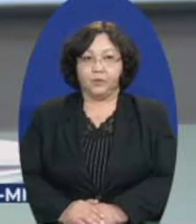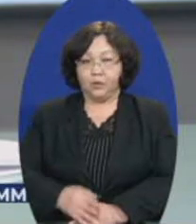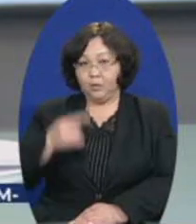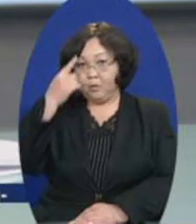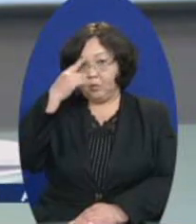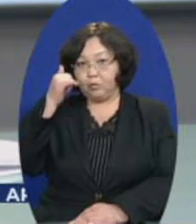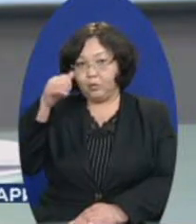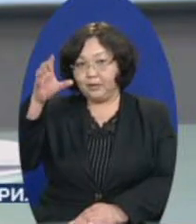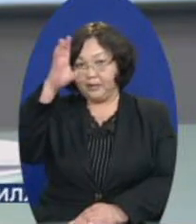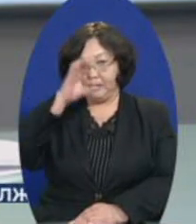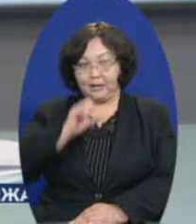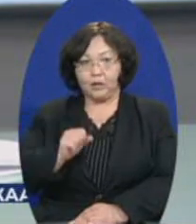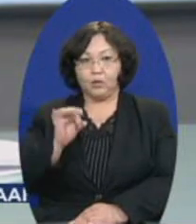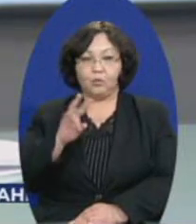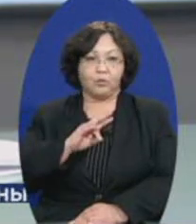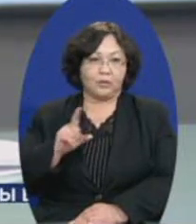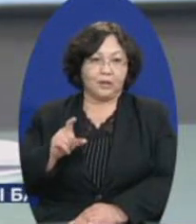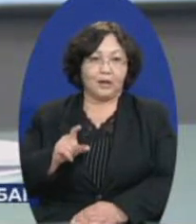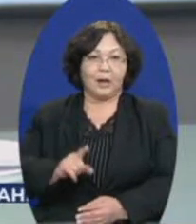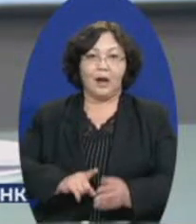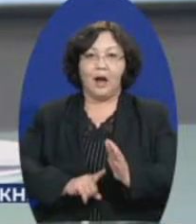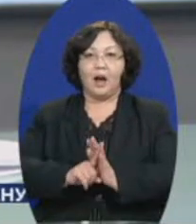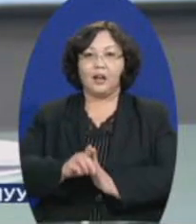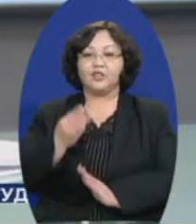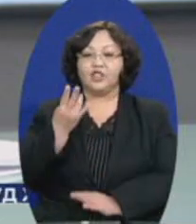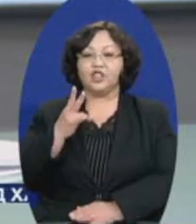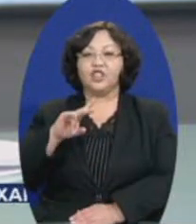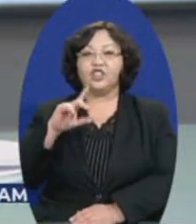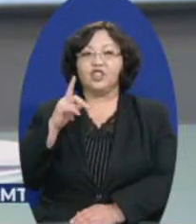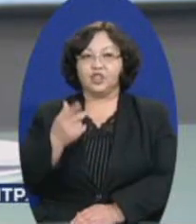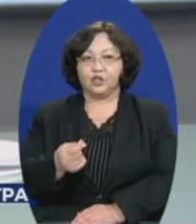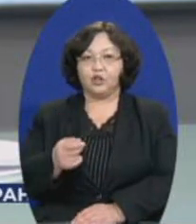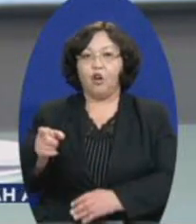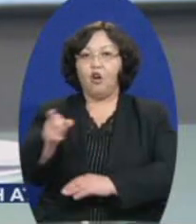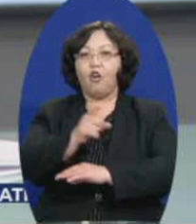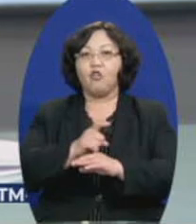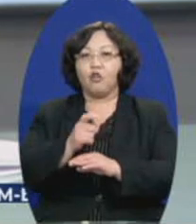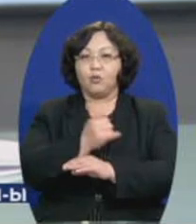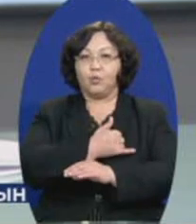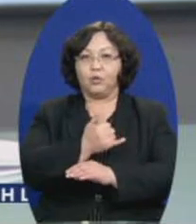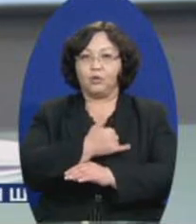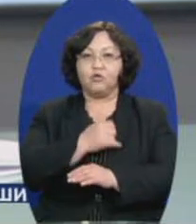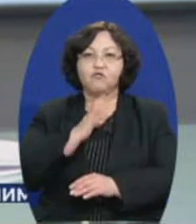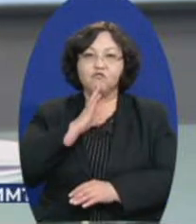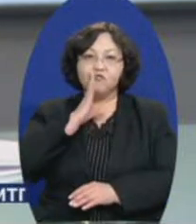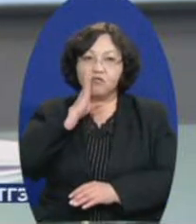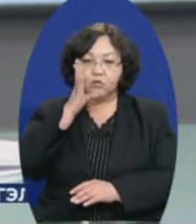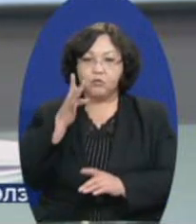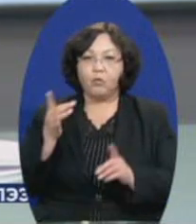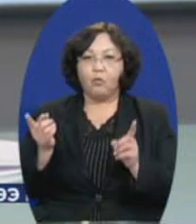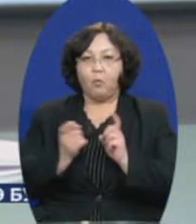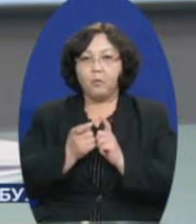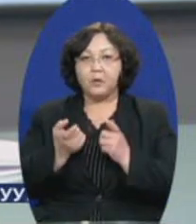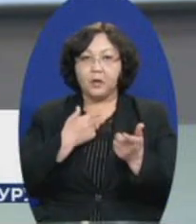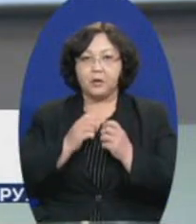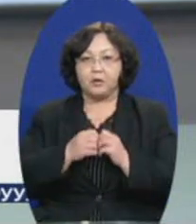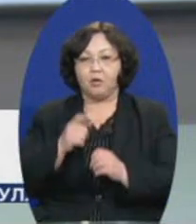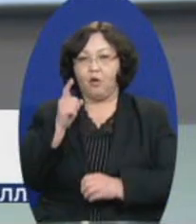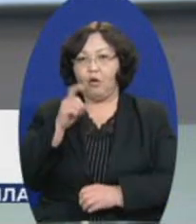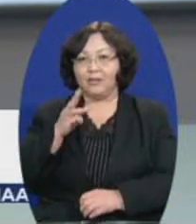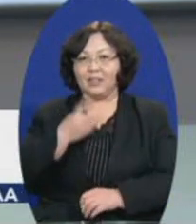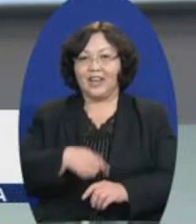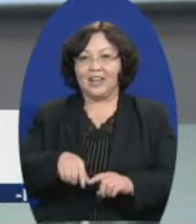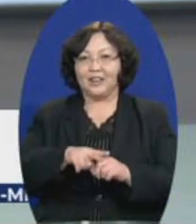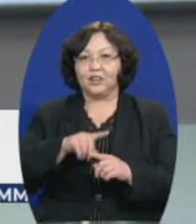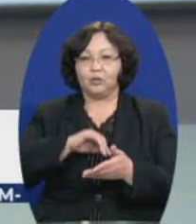Монголын ерөнхийлөгчид оюун ертөнцийн засаг захиргааны анхан шатны нэгж болох нийслэлийн хороодын удирдлагуудтай өглөөний уулзалт хийлээ. За нийслэл хотод дахин төлөвлөлт